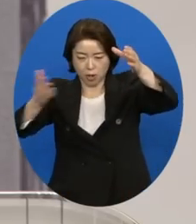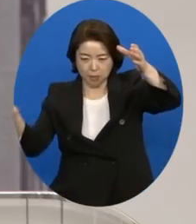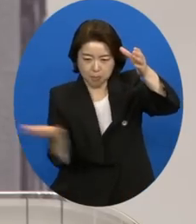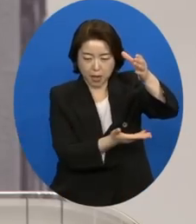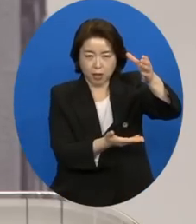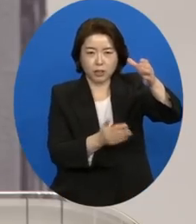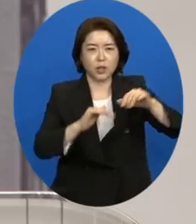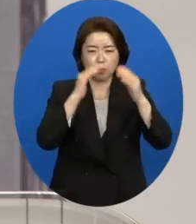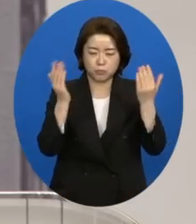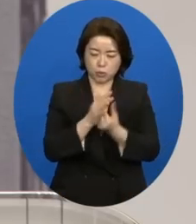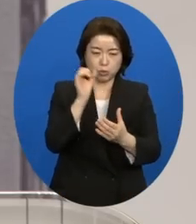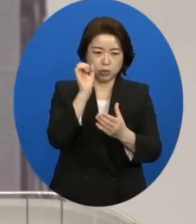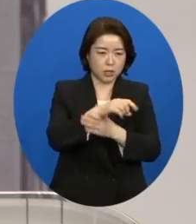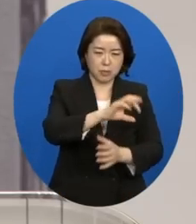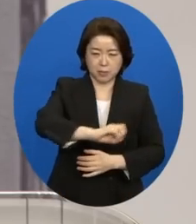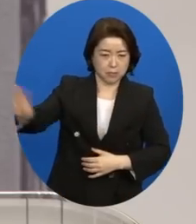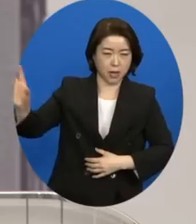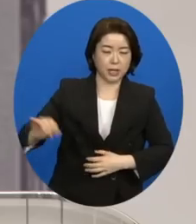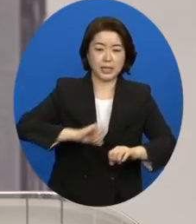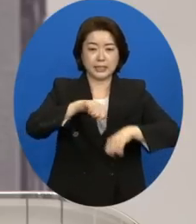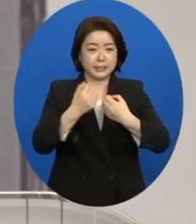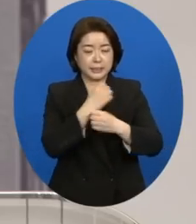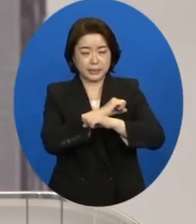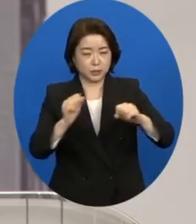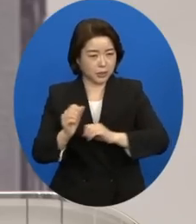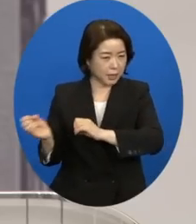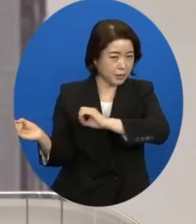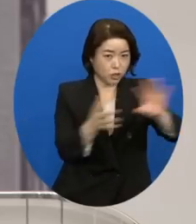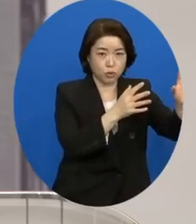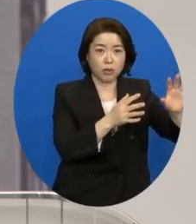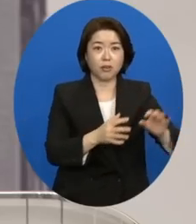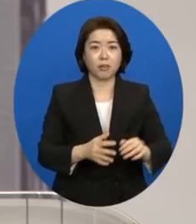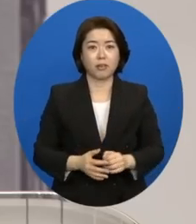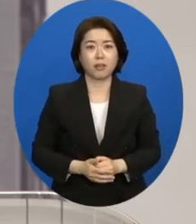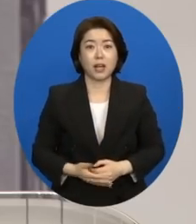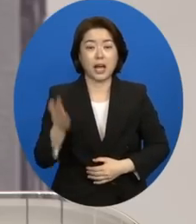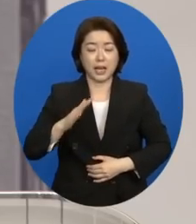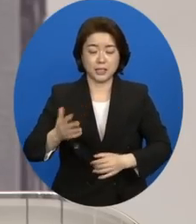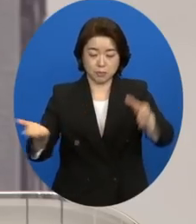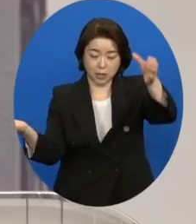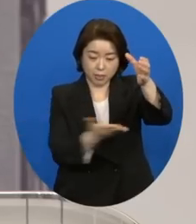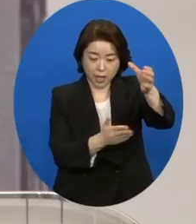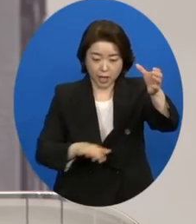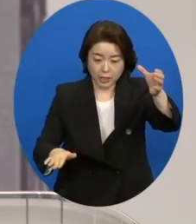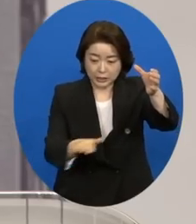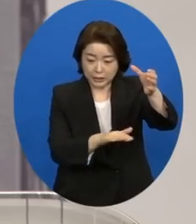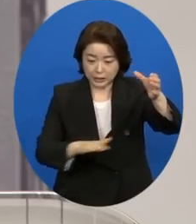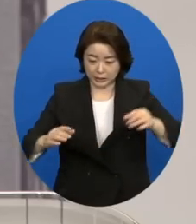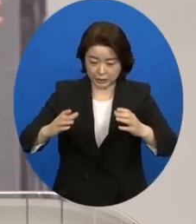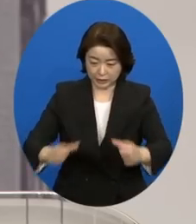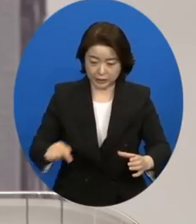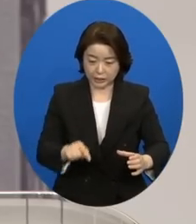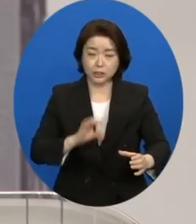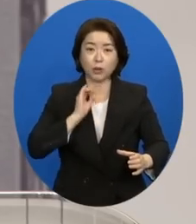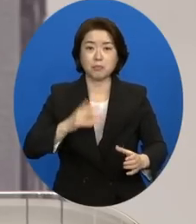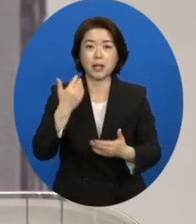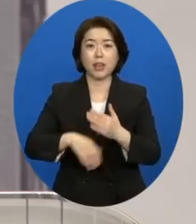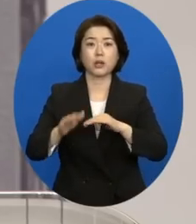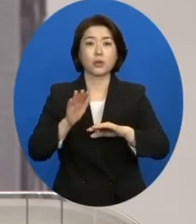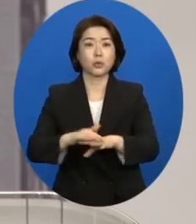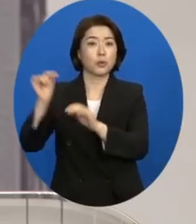치워버려라 들성 다 치워버려라 다만 구르기만 남겨둬라 뭐 대략 이런